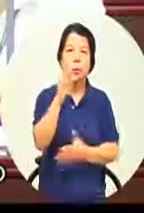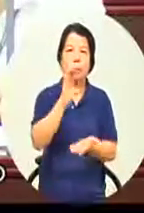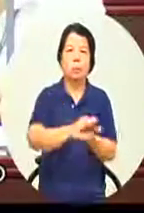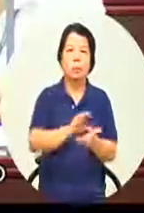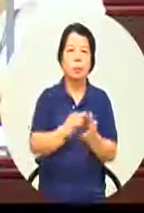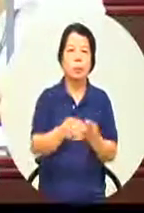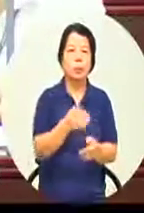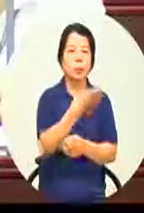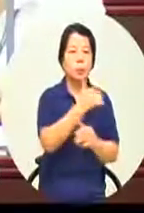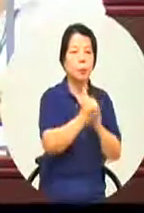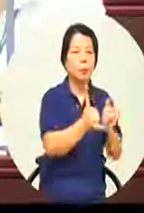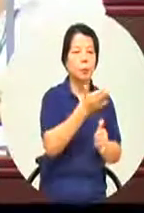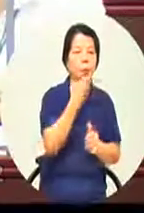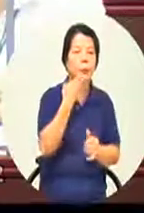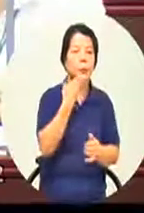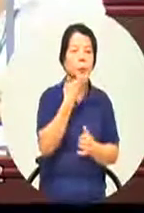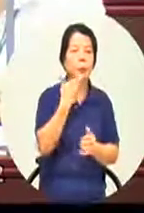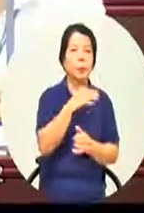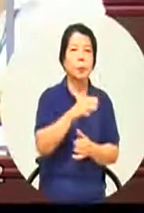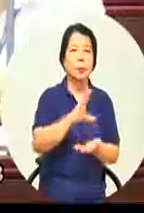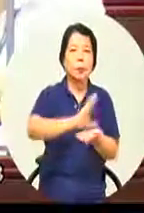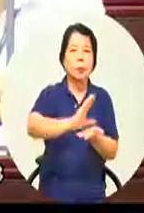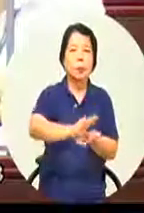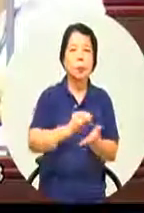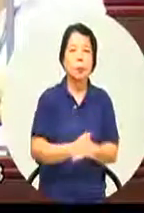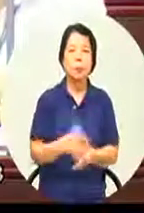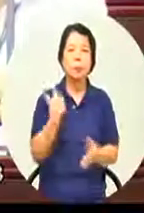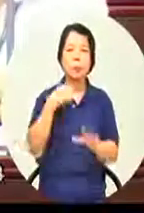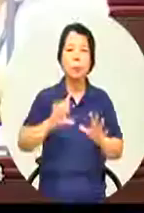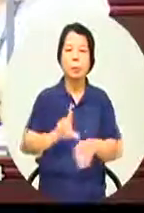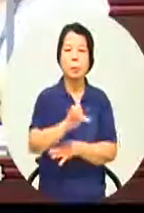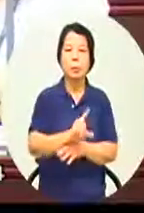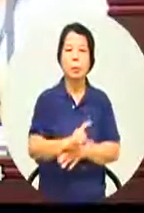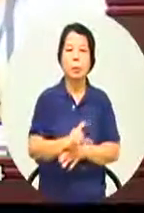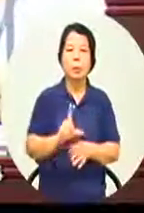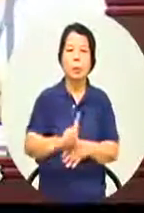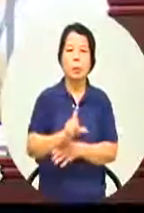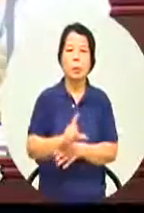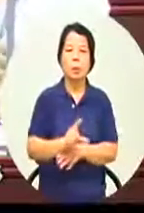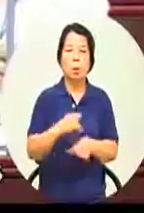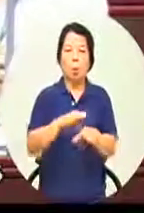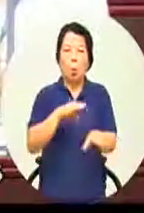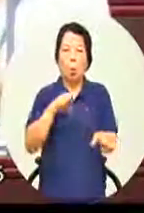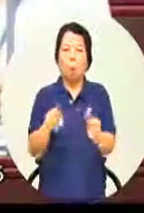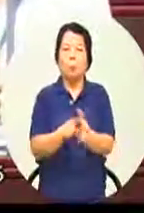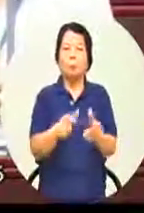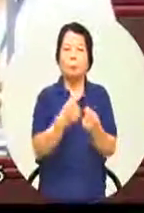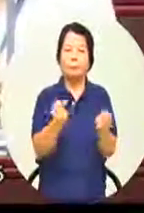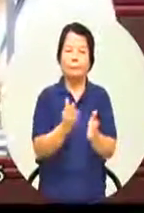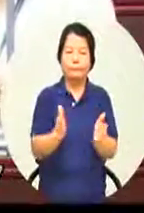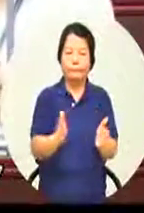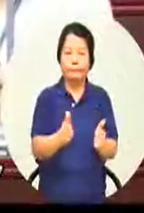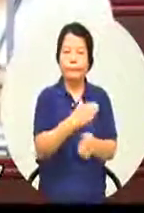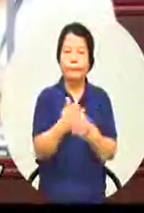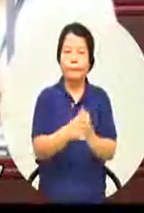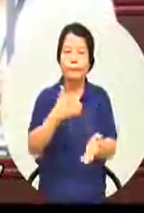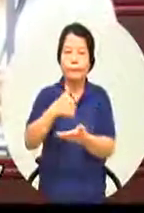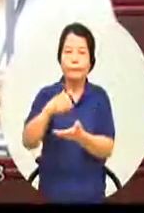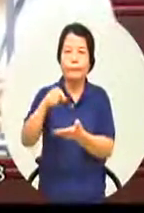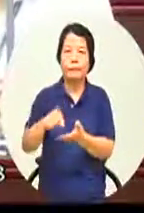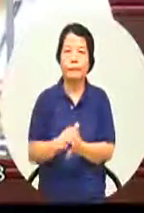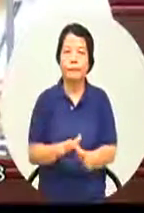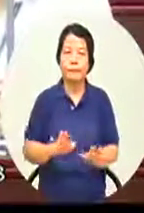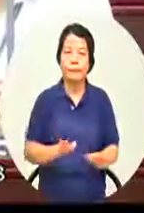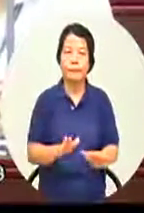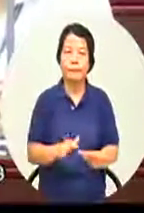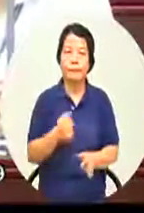场，在尖峰期间剩余小车格的这个计算了、跟调查。那目前我们所了解